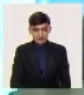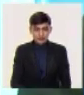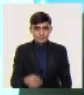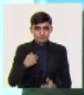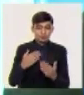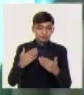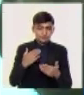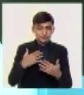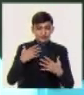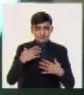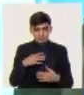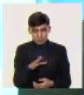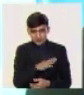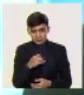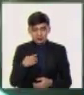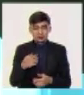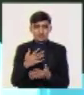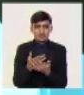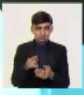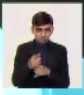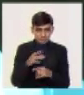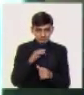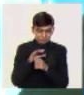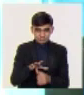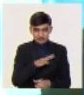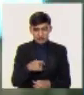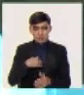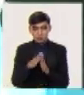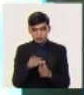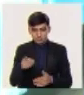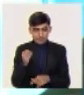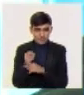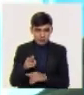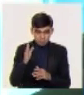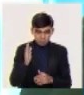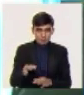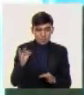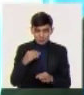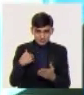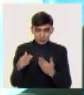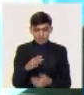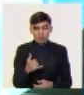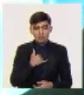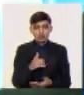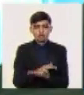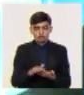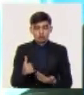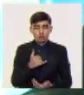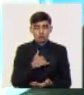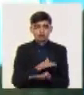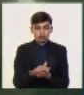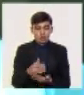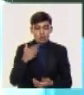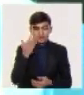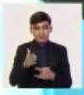не разговаривали, и угрожали, говорили, что мы будем просить тебя выселить и тому подобное. У меня чисто. Потом,